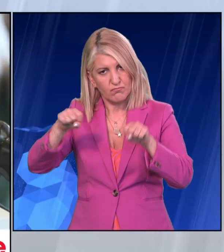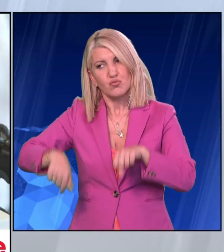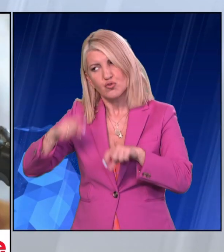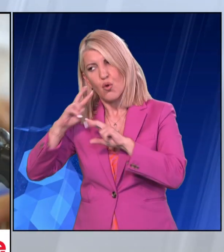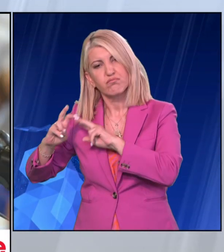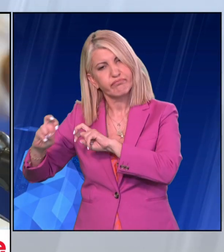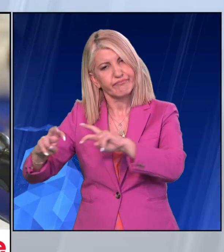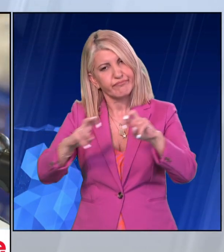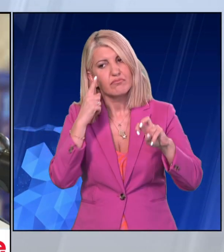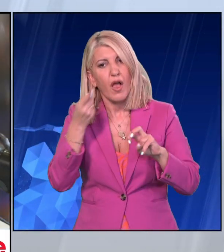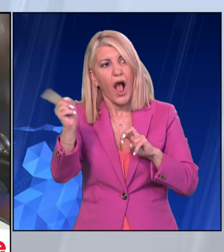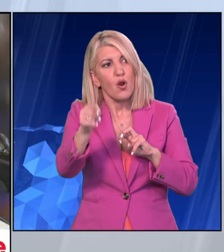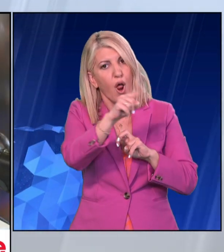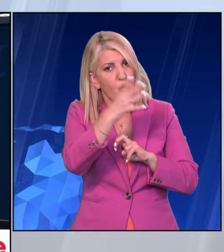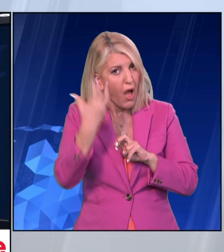παραβάσεων.